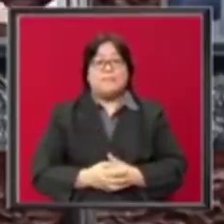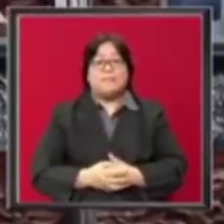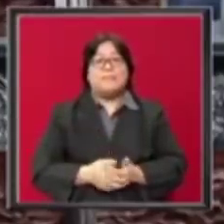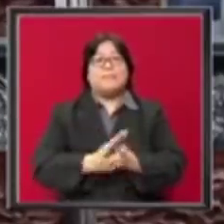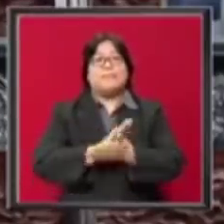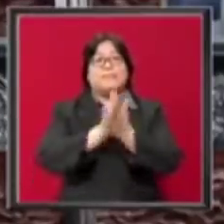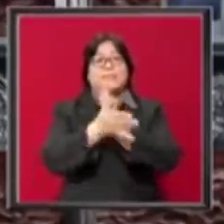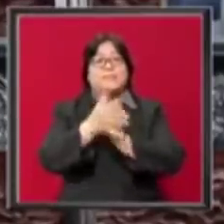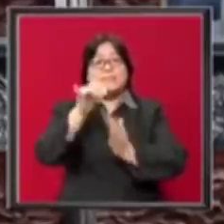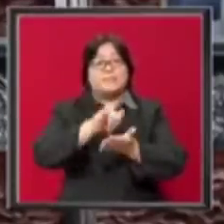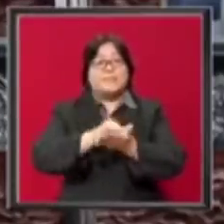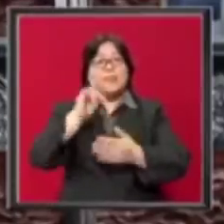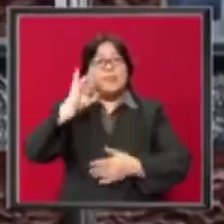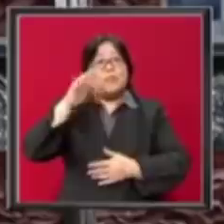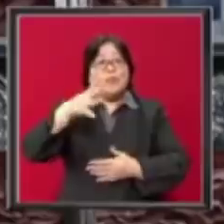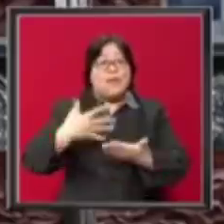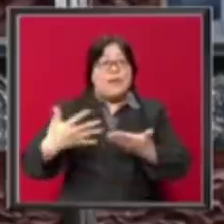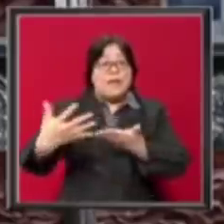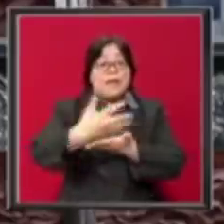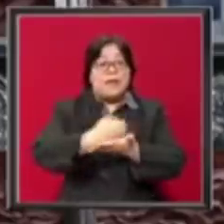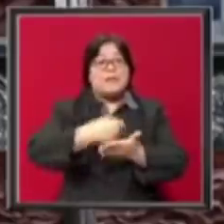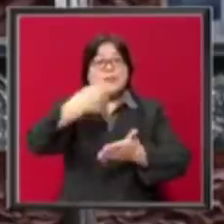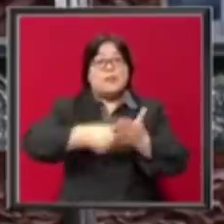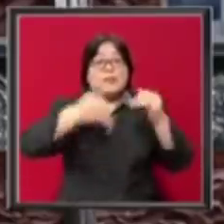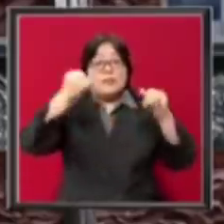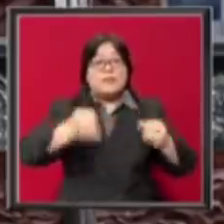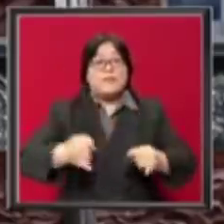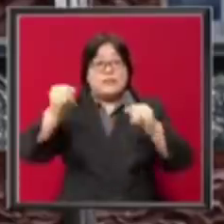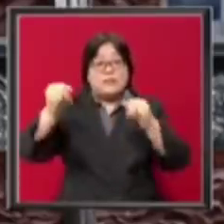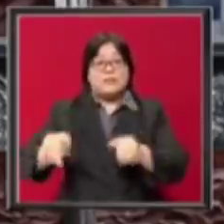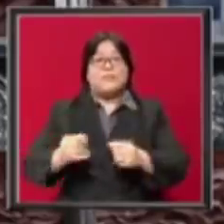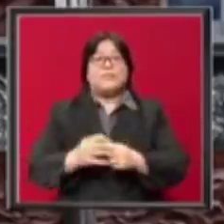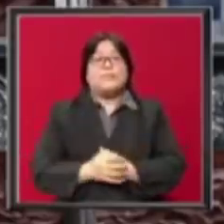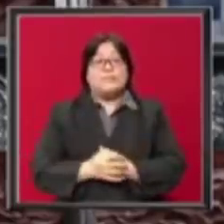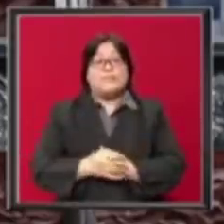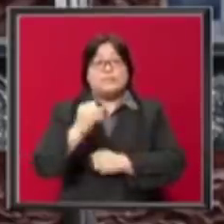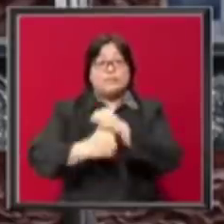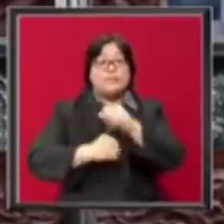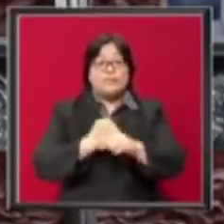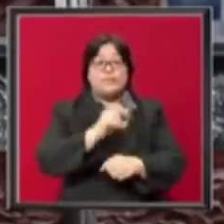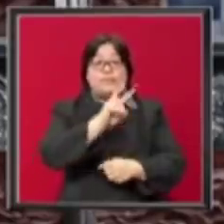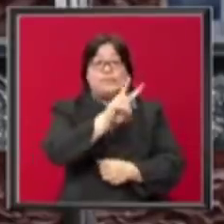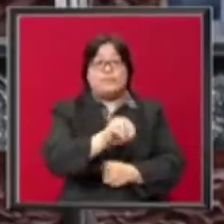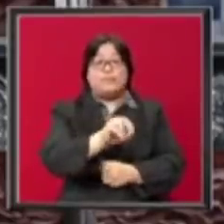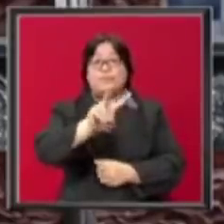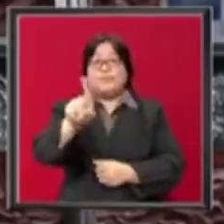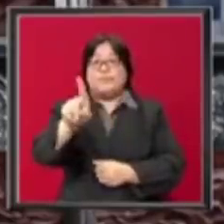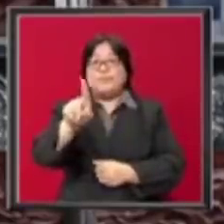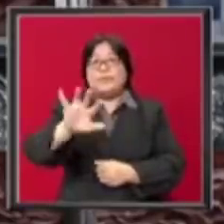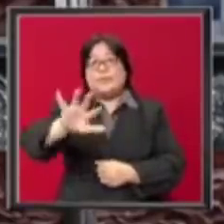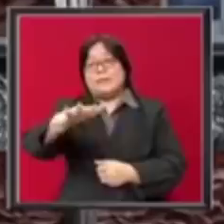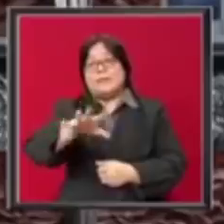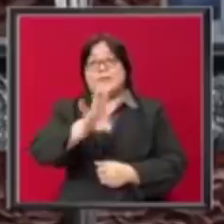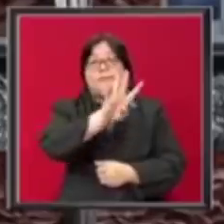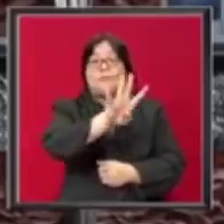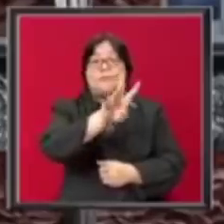Maka oleh itu, unjuran hasil cukai pendapatan individu yang dianggarkan pada tahun 2021